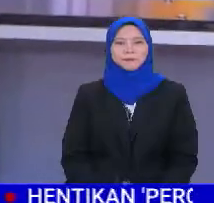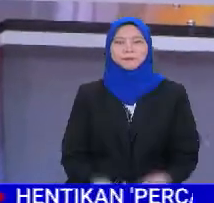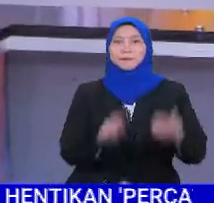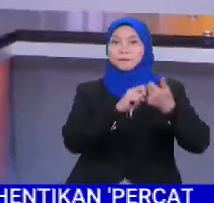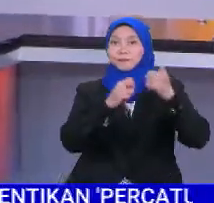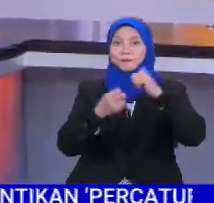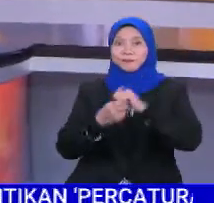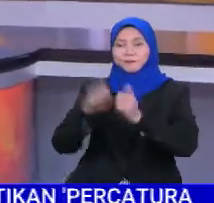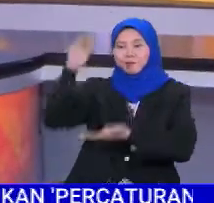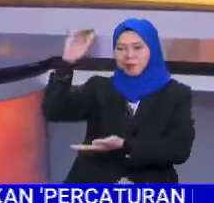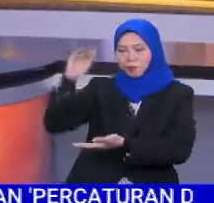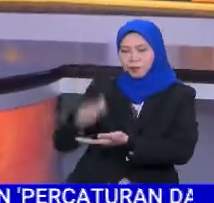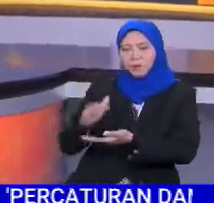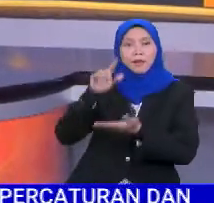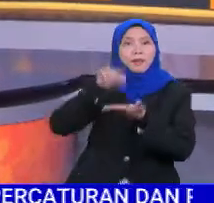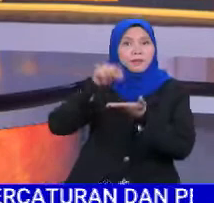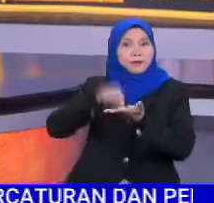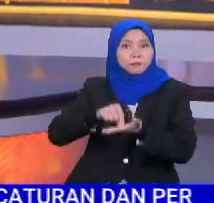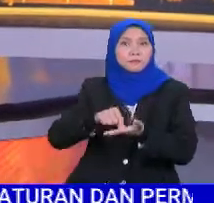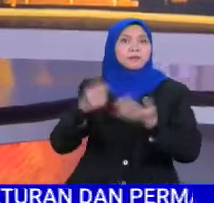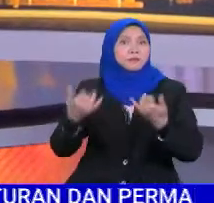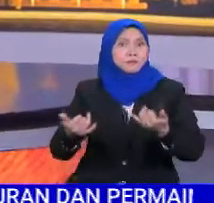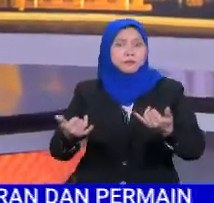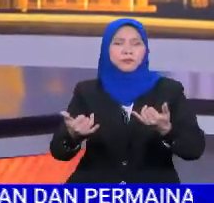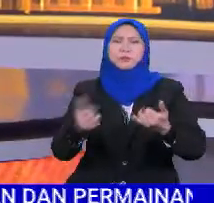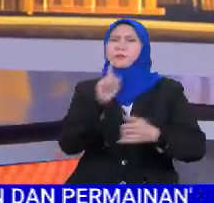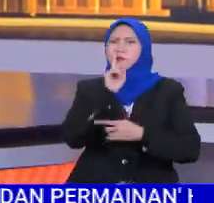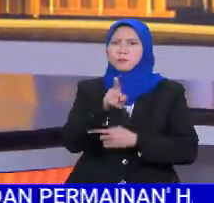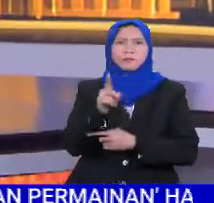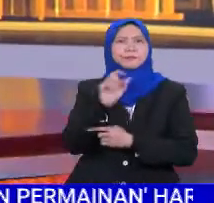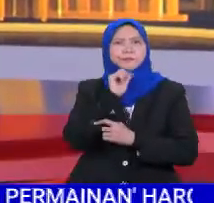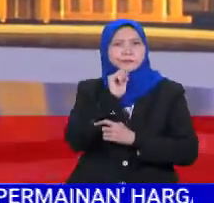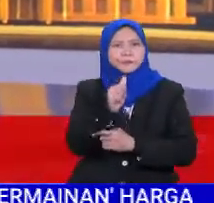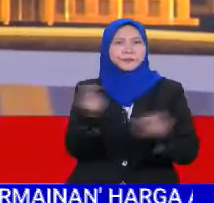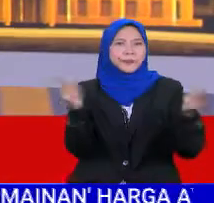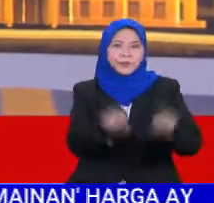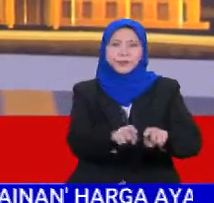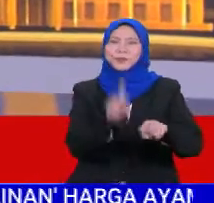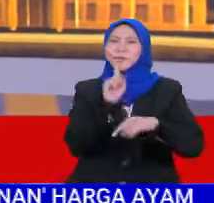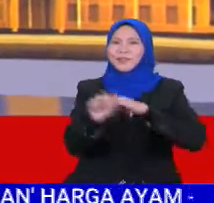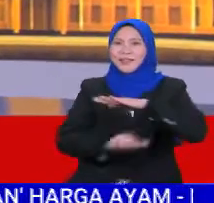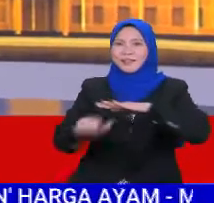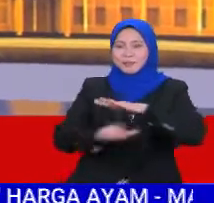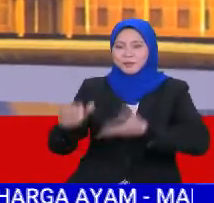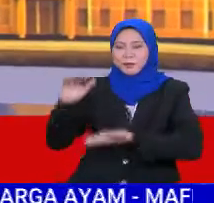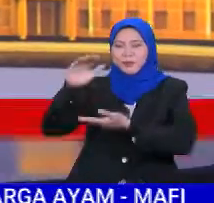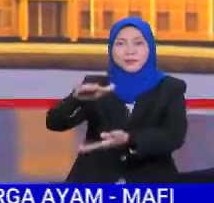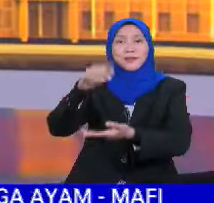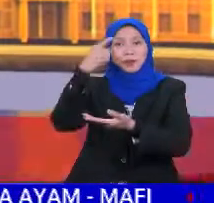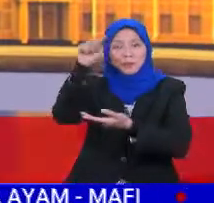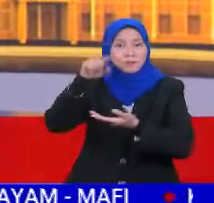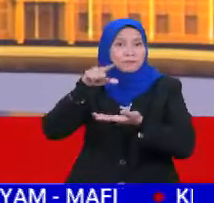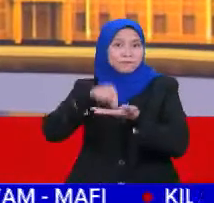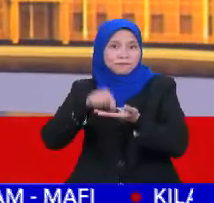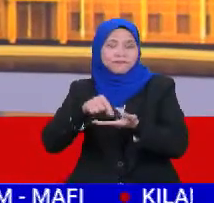Masalah kekurangan bekalan ayam di pasaran ketika ini tidak sepatutnya berlaku. Ini kerana pada asasnya, bekalan untuk pasaran